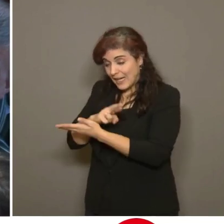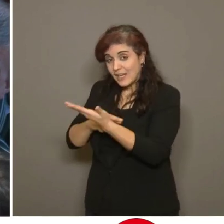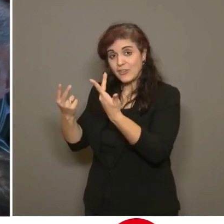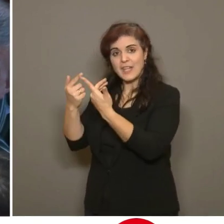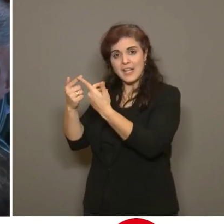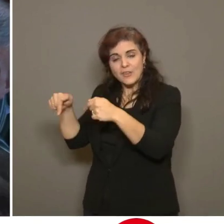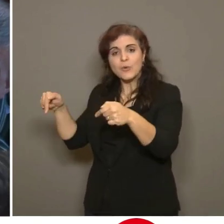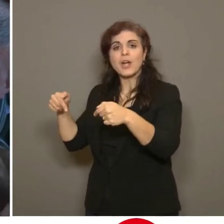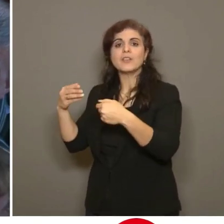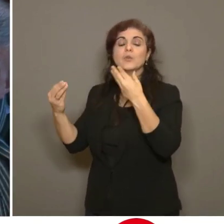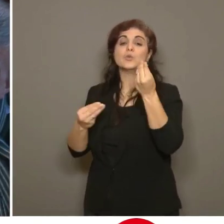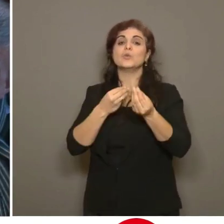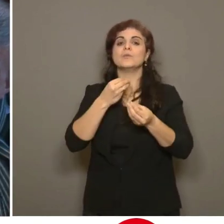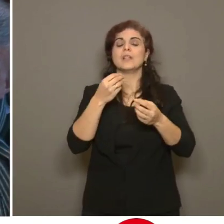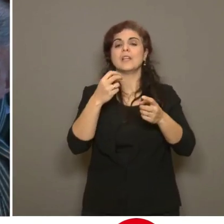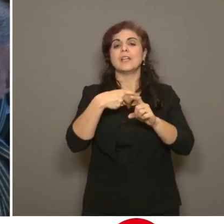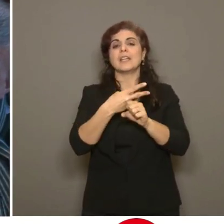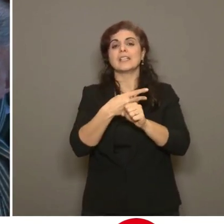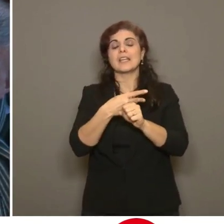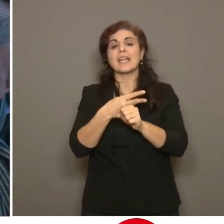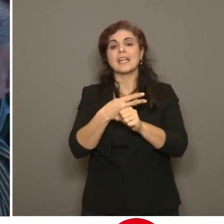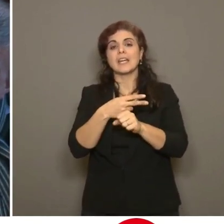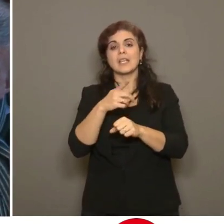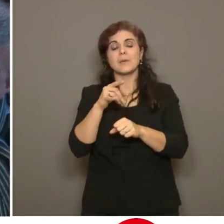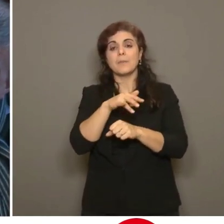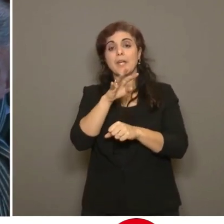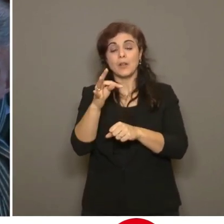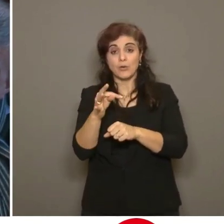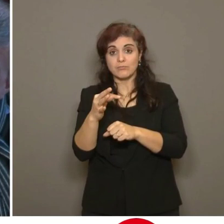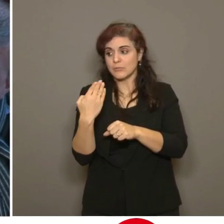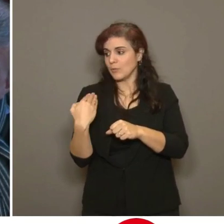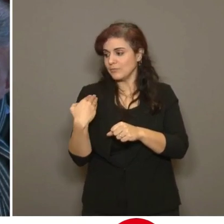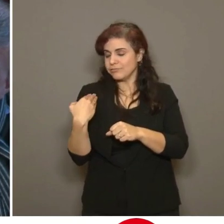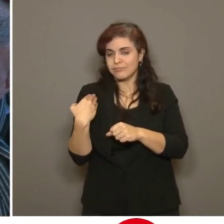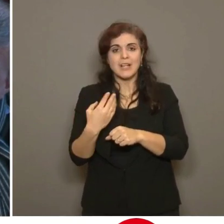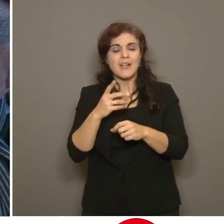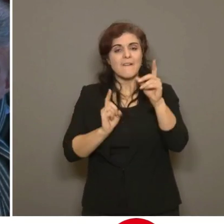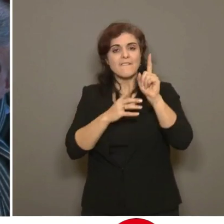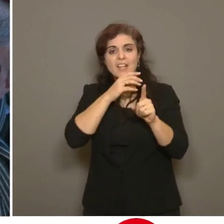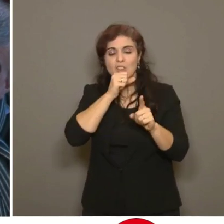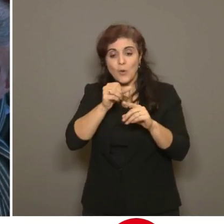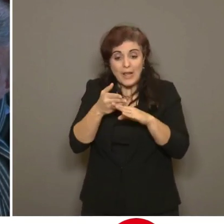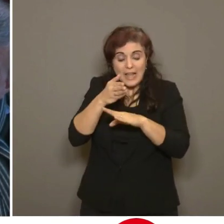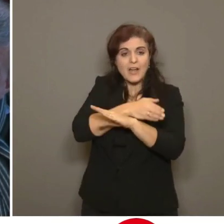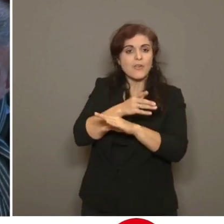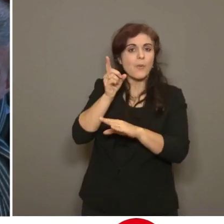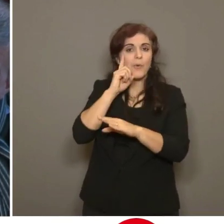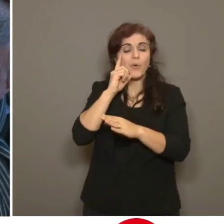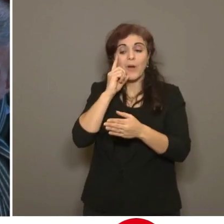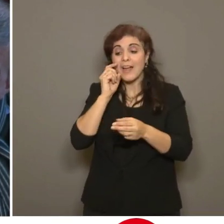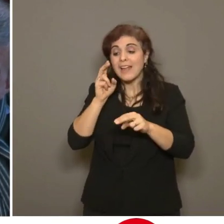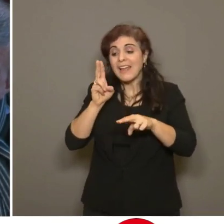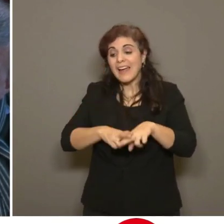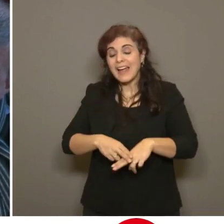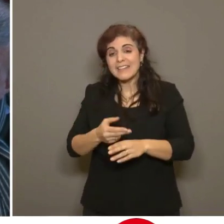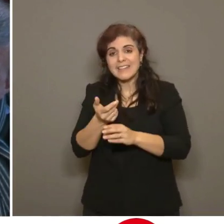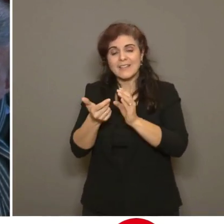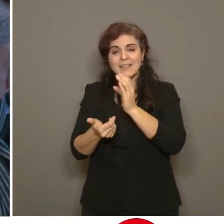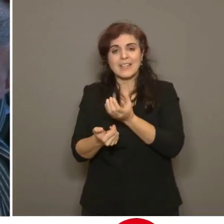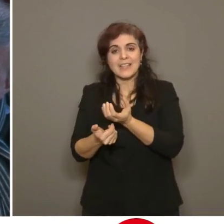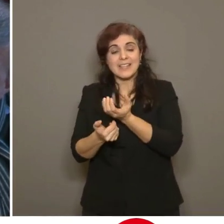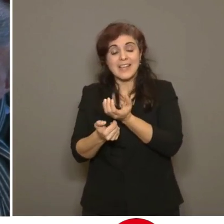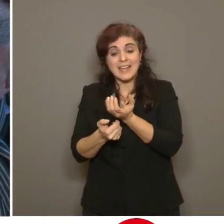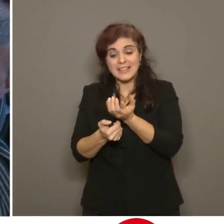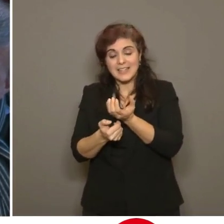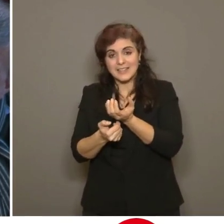tragiquement incendiée avant les fêtes de Noël, incendie vraisemblablement causé par un résidu de crack selon la police et les